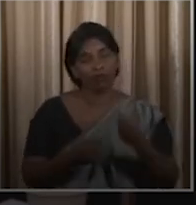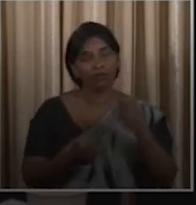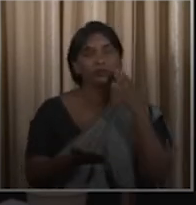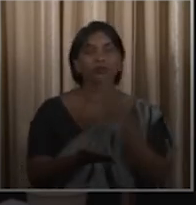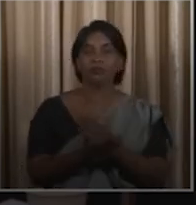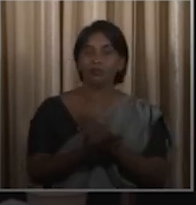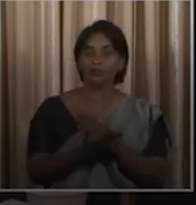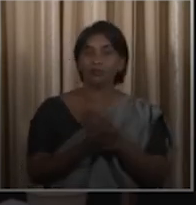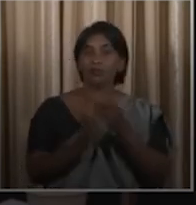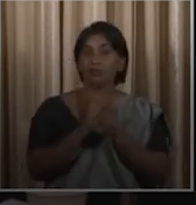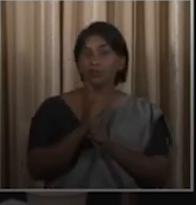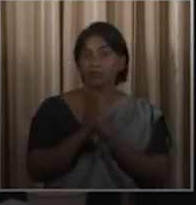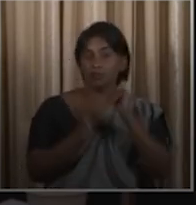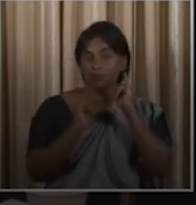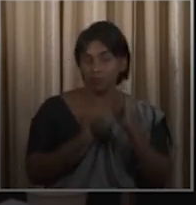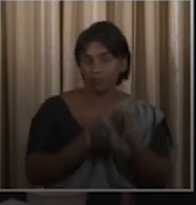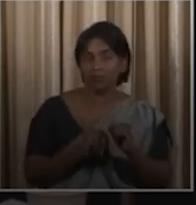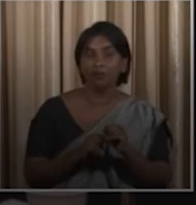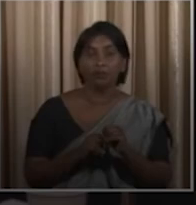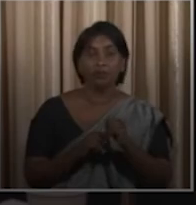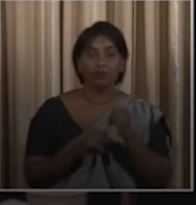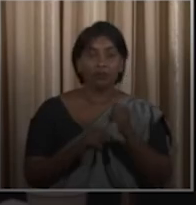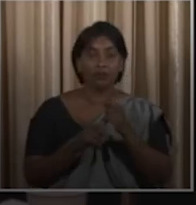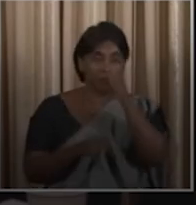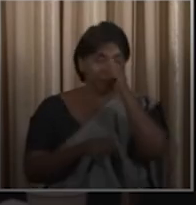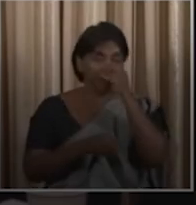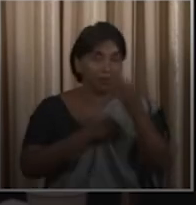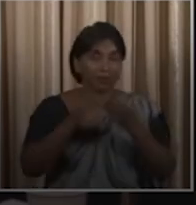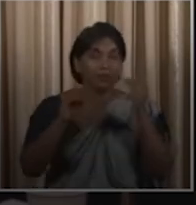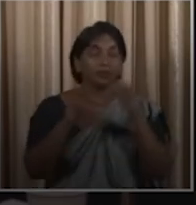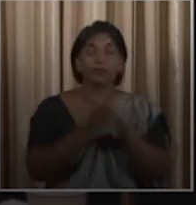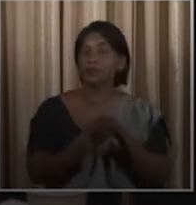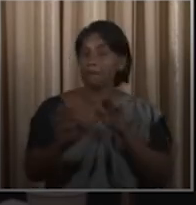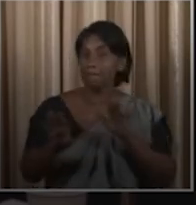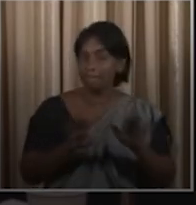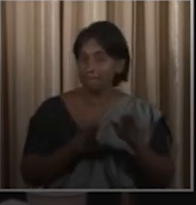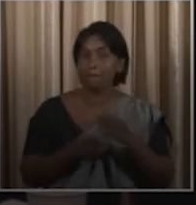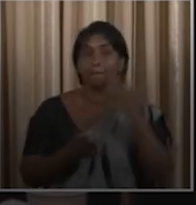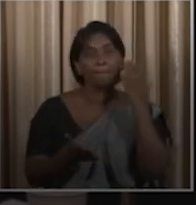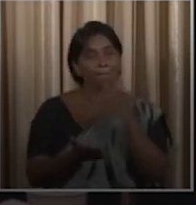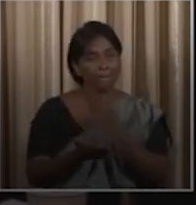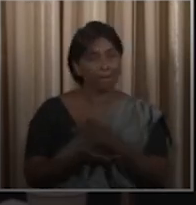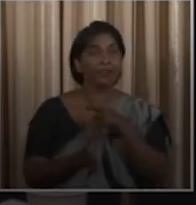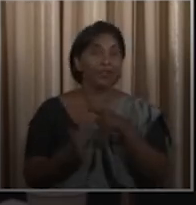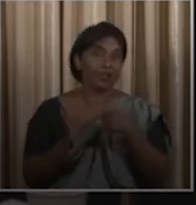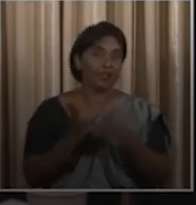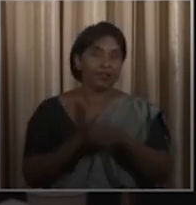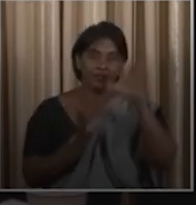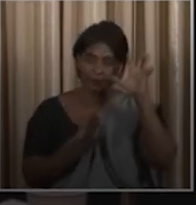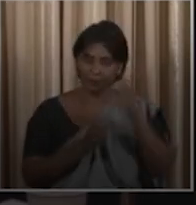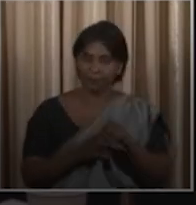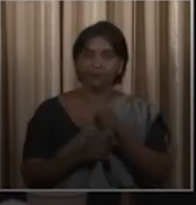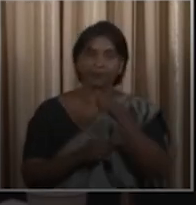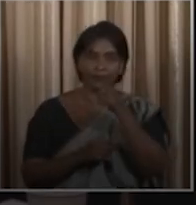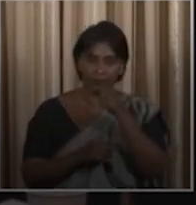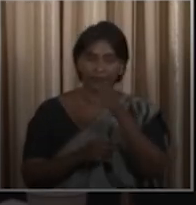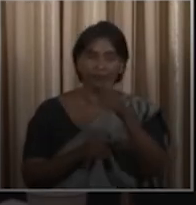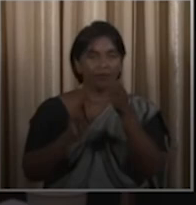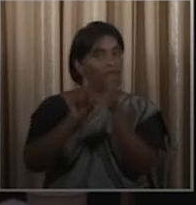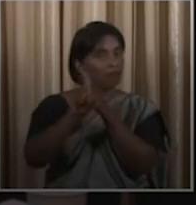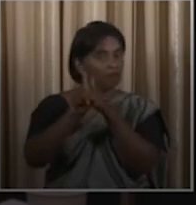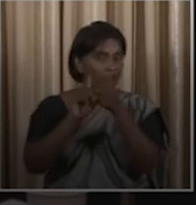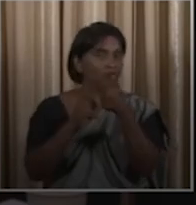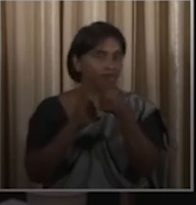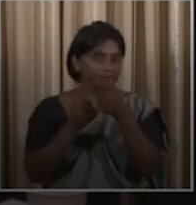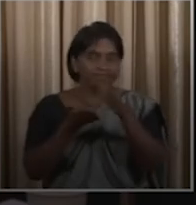deshapalaka mehewanawa, kalu jawaram kara deshapalaka mehewanawa, meka nathara kirima sandamai panata giyenne kiyala. Oh, dawatanaya hondai. Habai